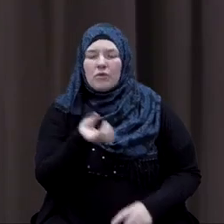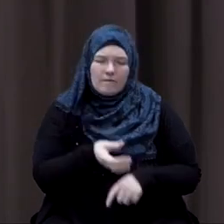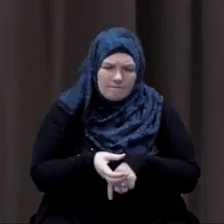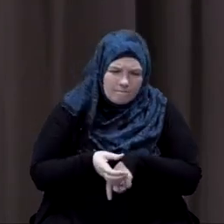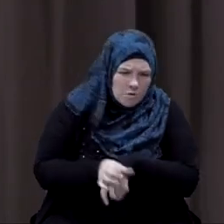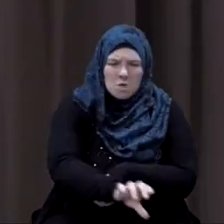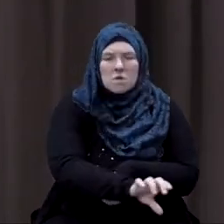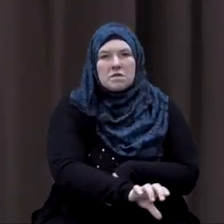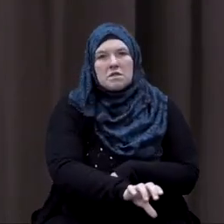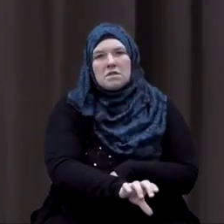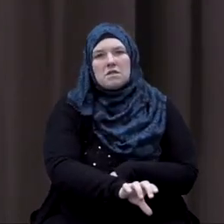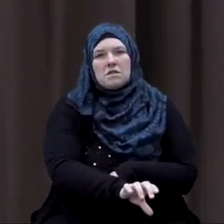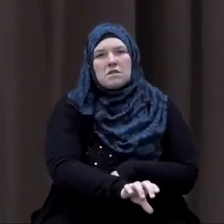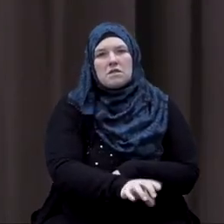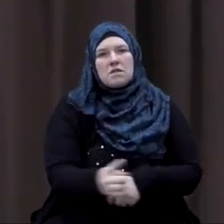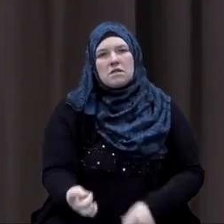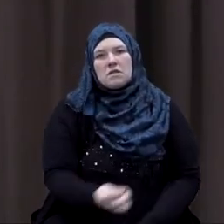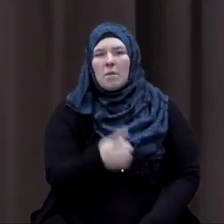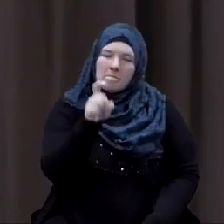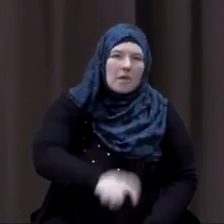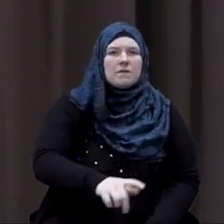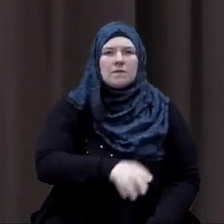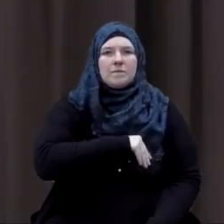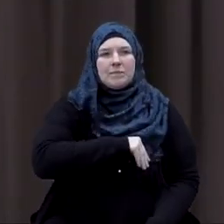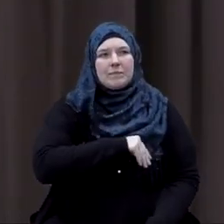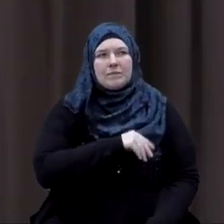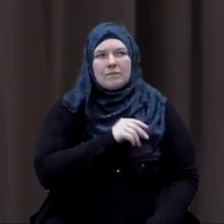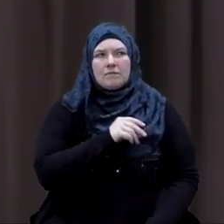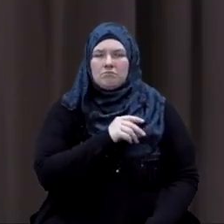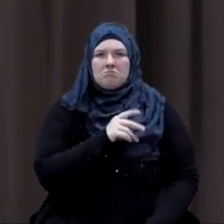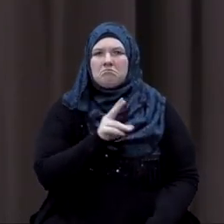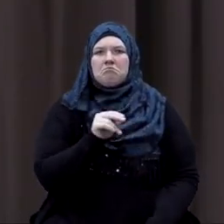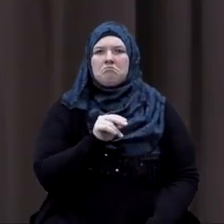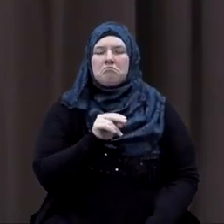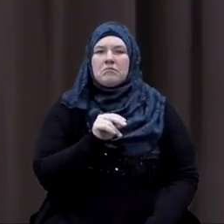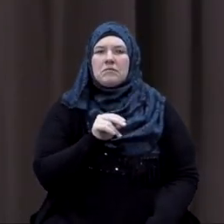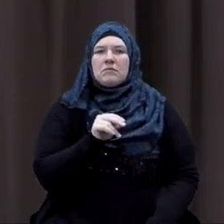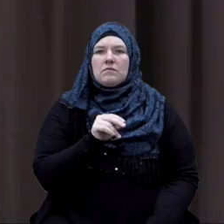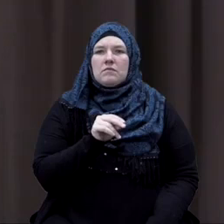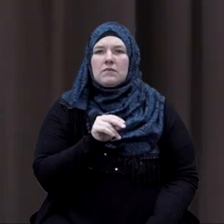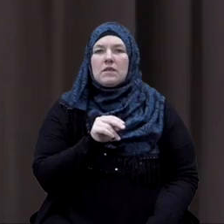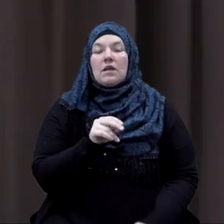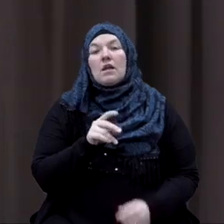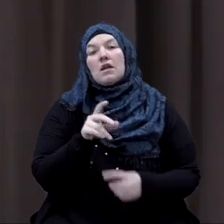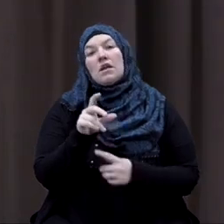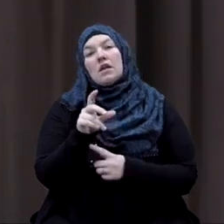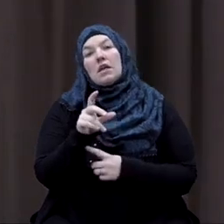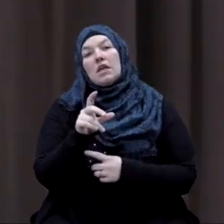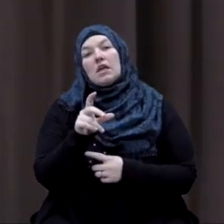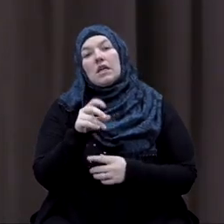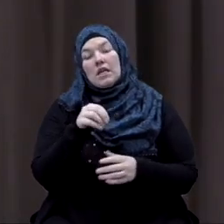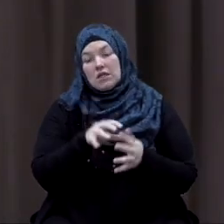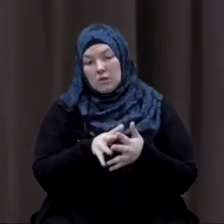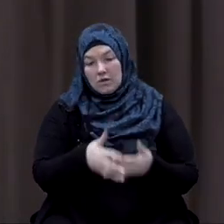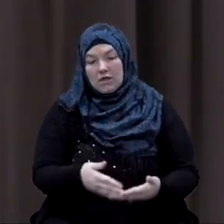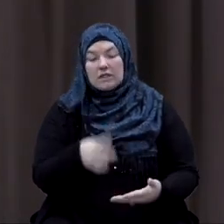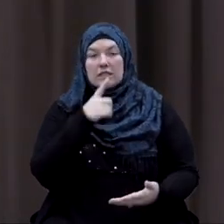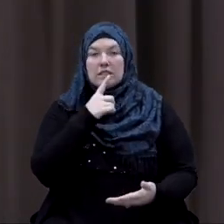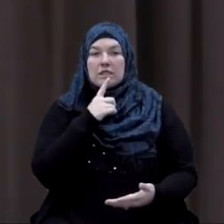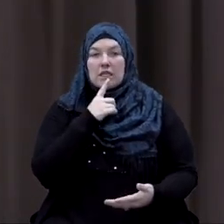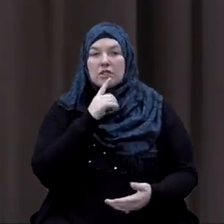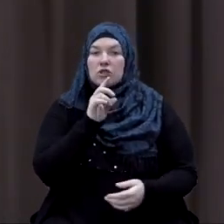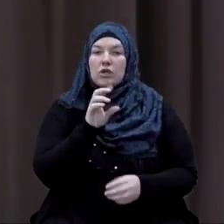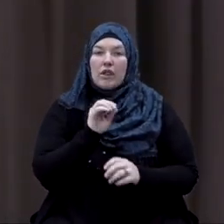coerce somebody to accept. Let there be no compulsion in religion. لا إكراه في